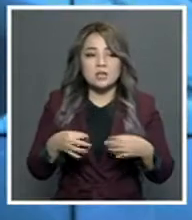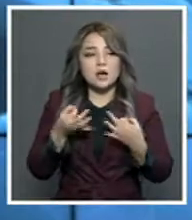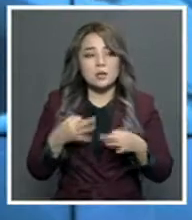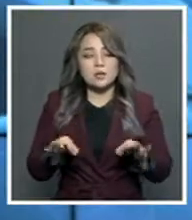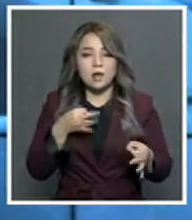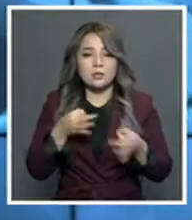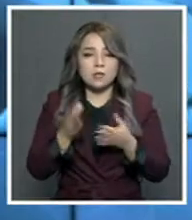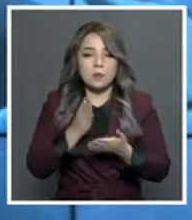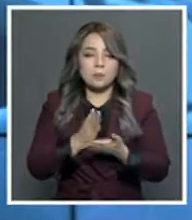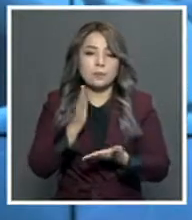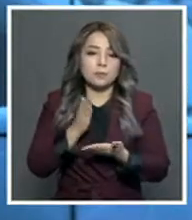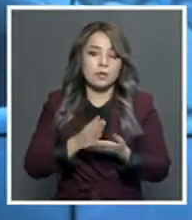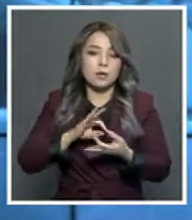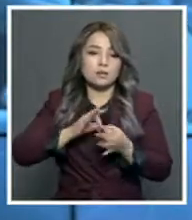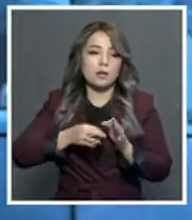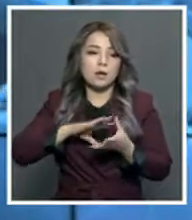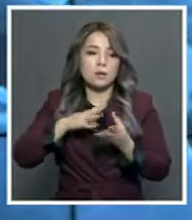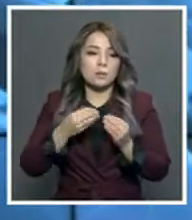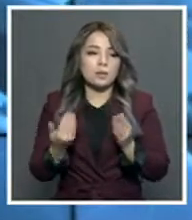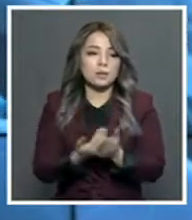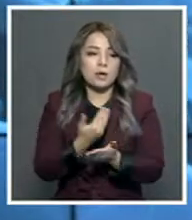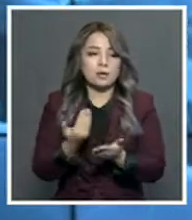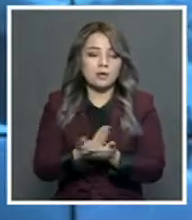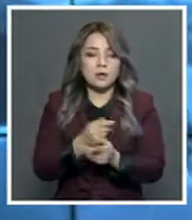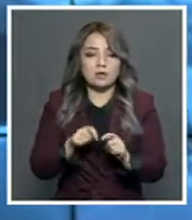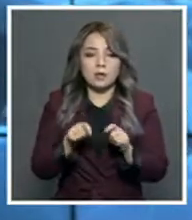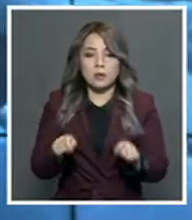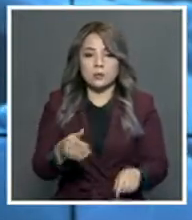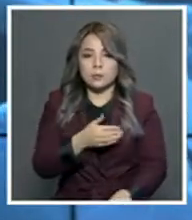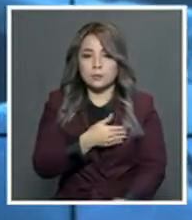Біздің тілшіміз ақсақалдың шаңырағында болып дидарласып айтқан еді.